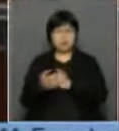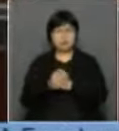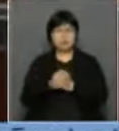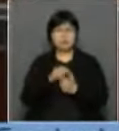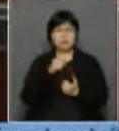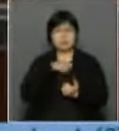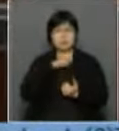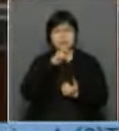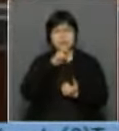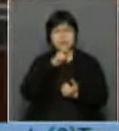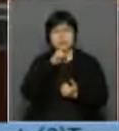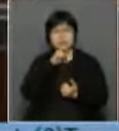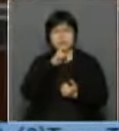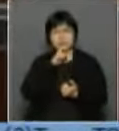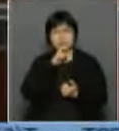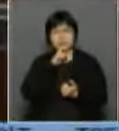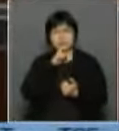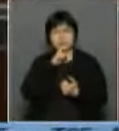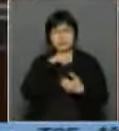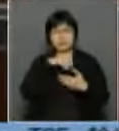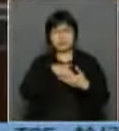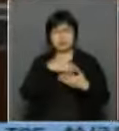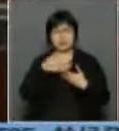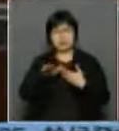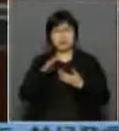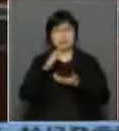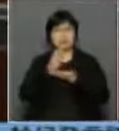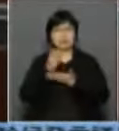有內外有別。